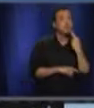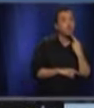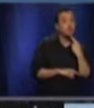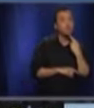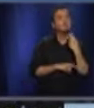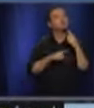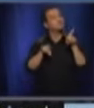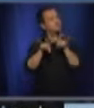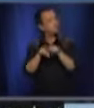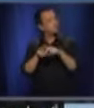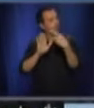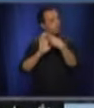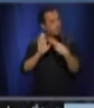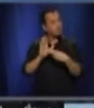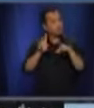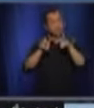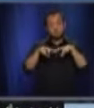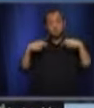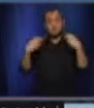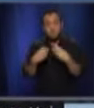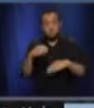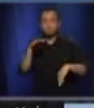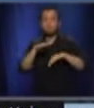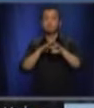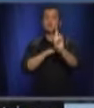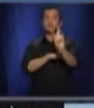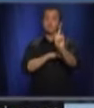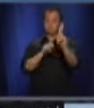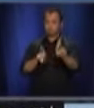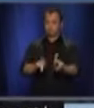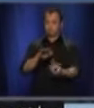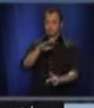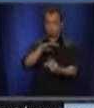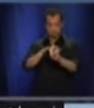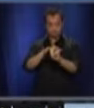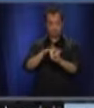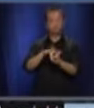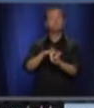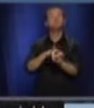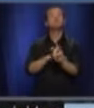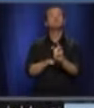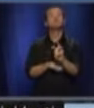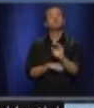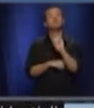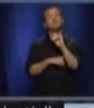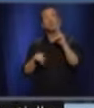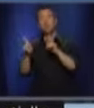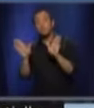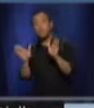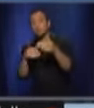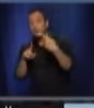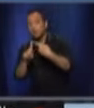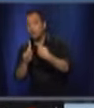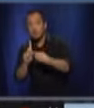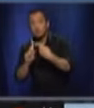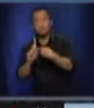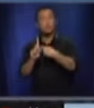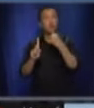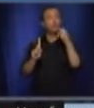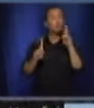s'appliquent d'un maximum de 6 personnes par table. Pour les rassemblements dans les salles louées, les lieux